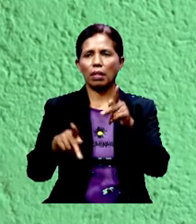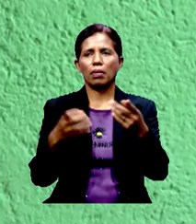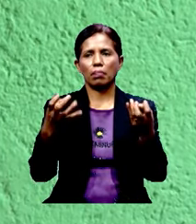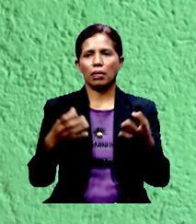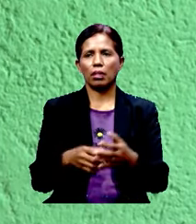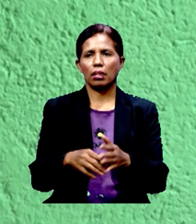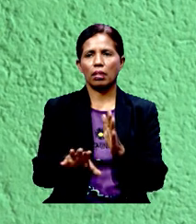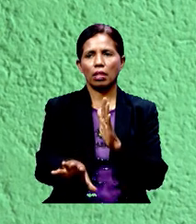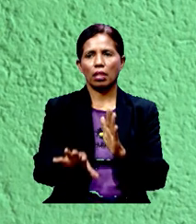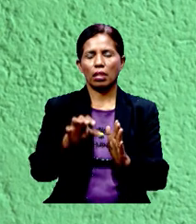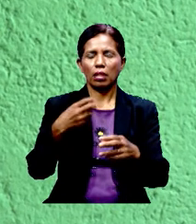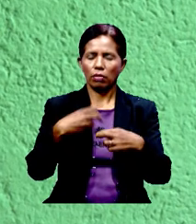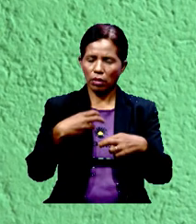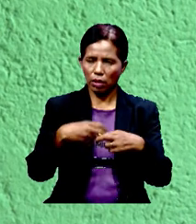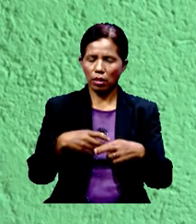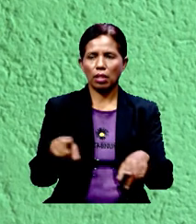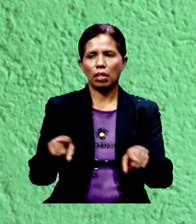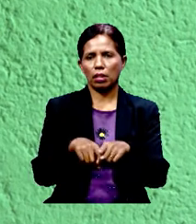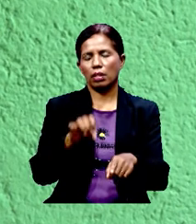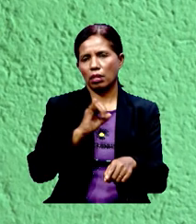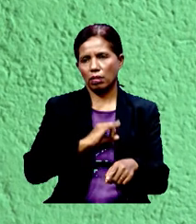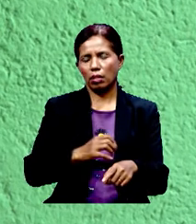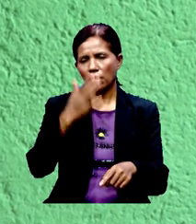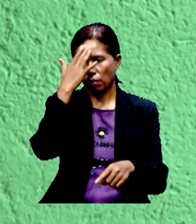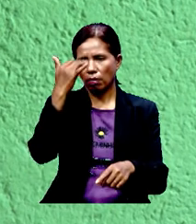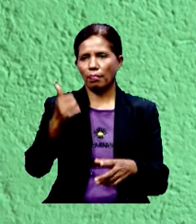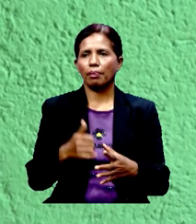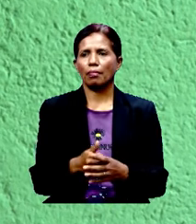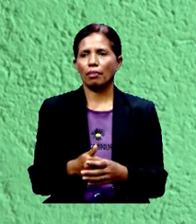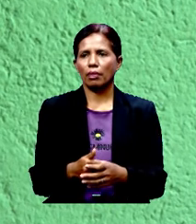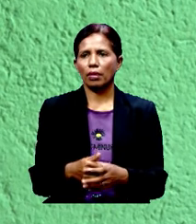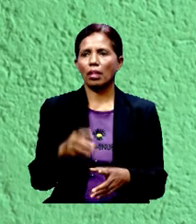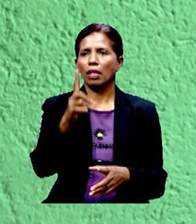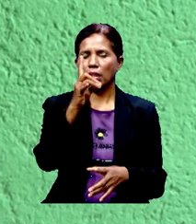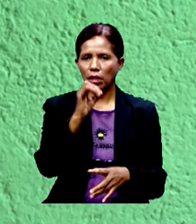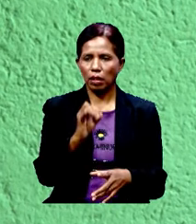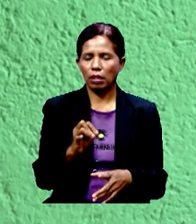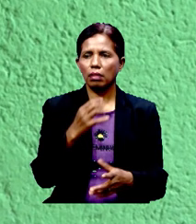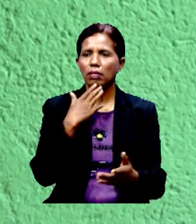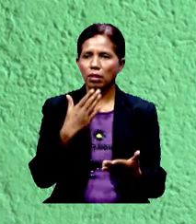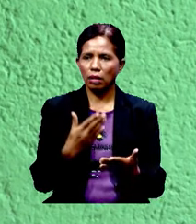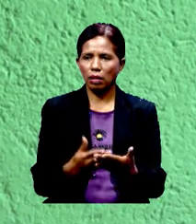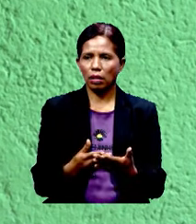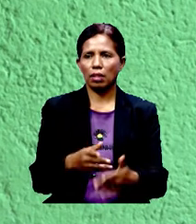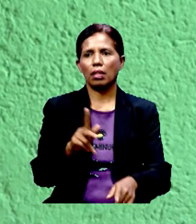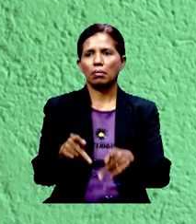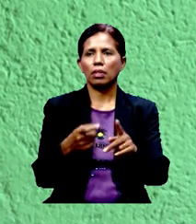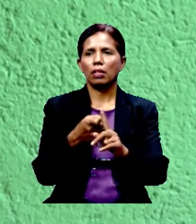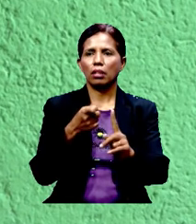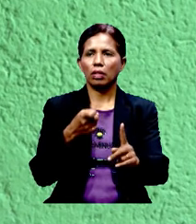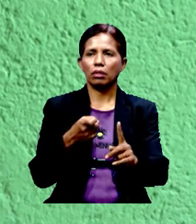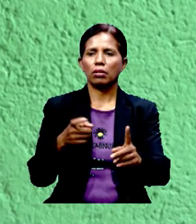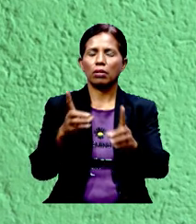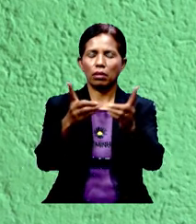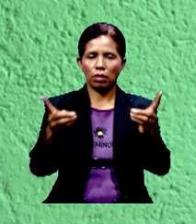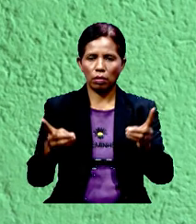rumah hetan liu halidan ne. Tambasa ida dililara sediak tu ke emai da mai ho si diskrito